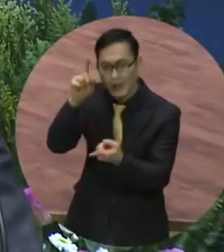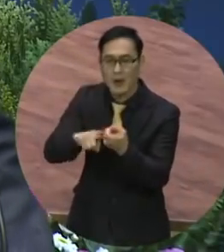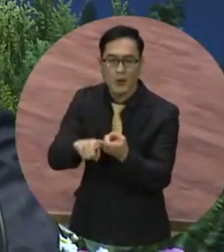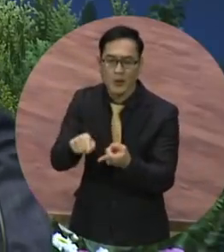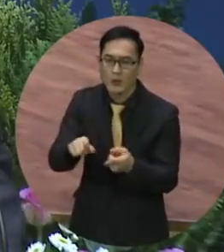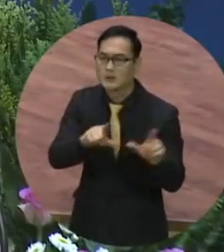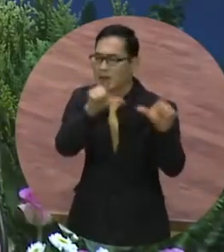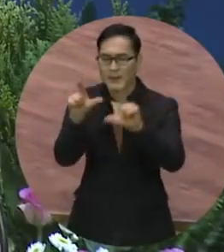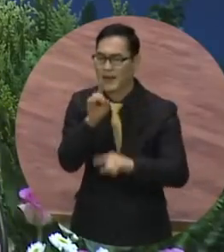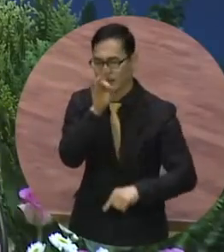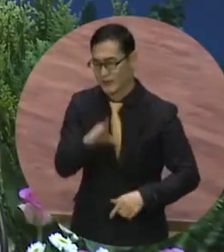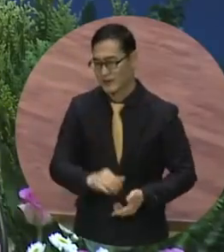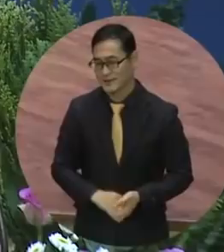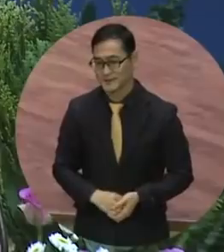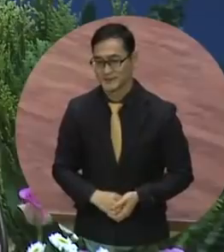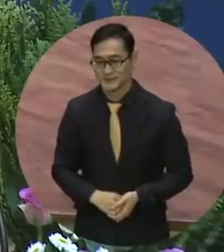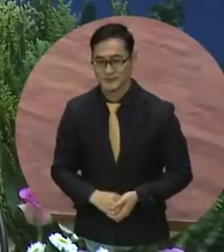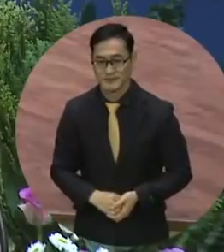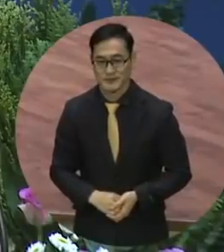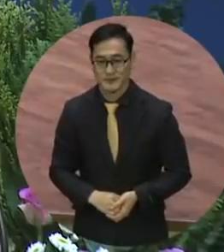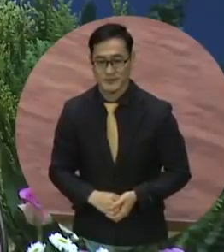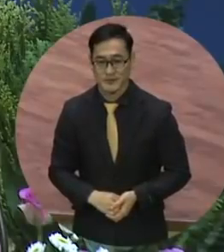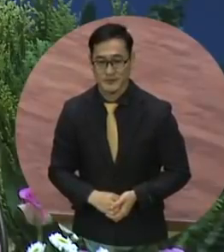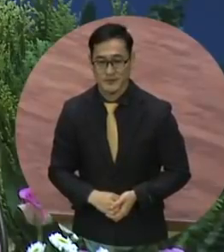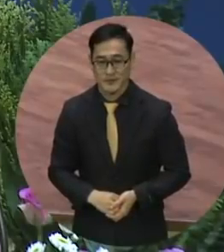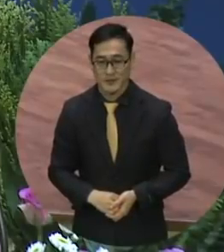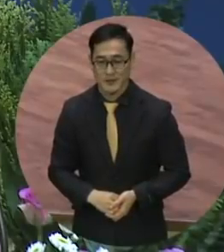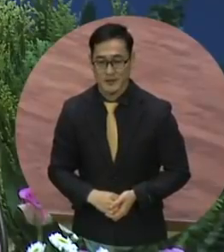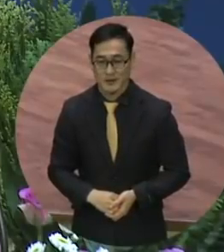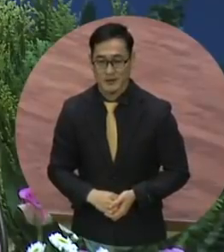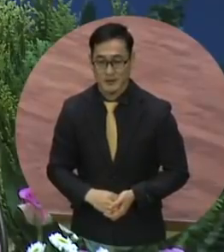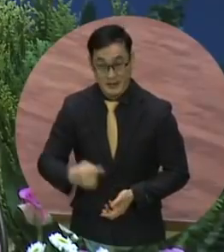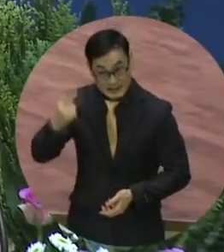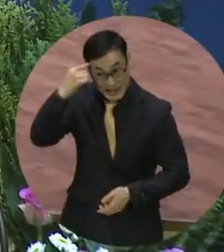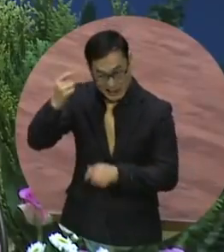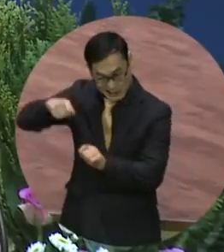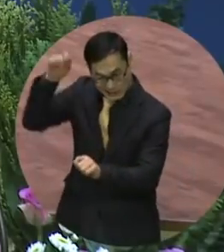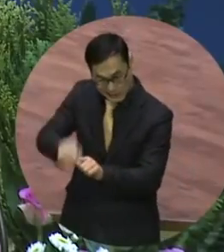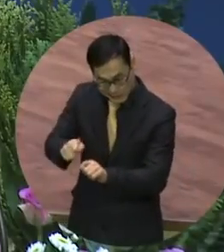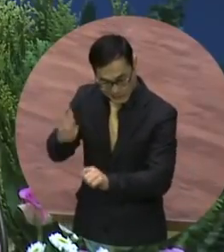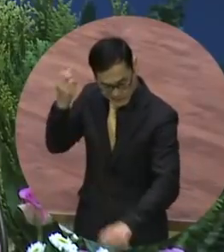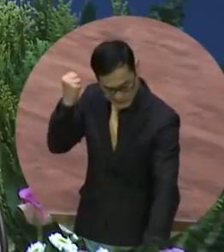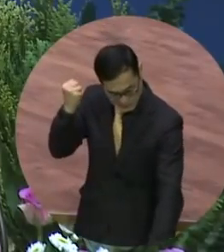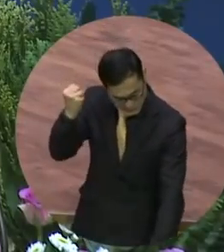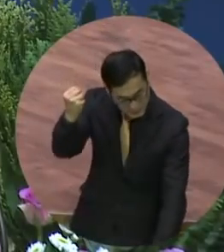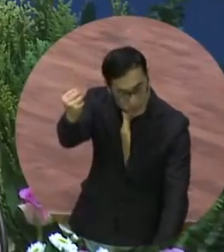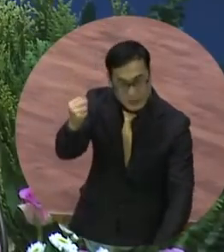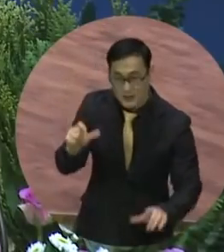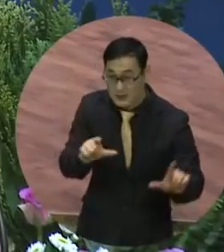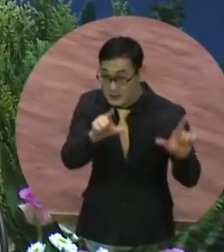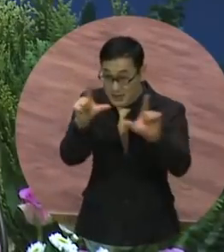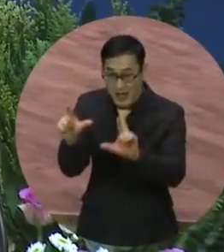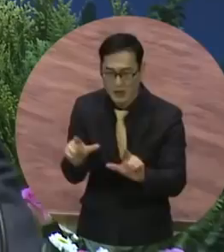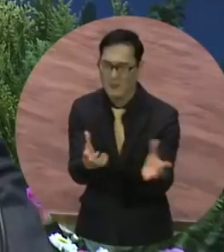고정형 인생을 사는 사람들이 너무 많다. 고정관념. 그래서